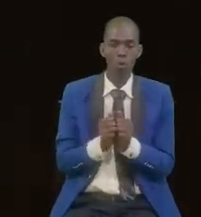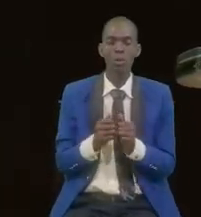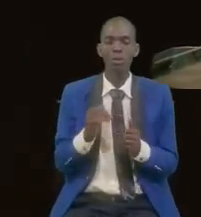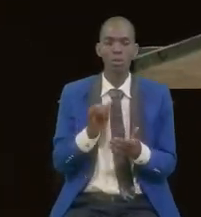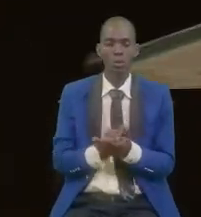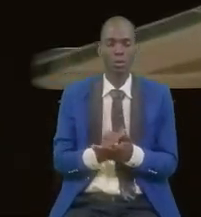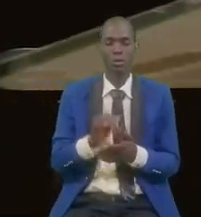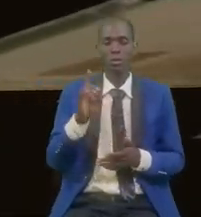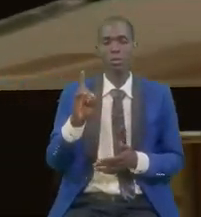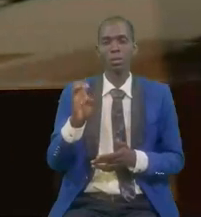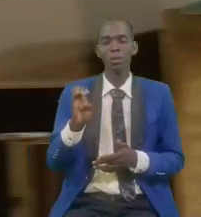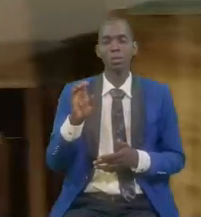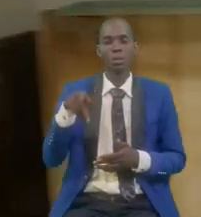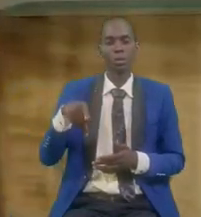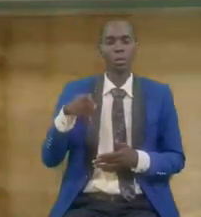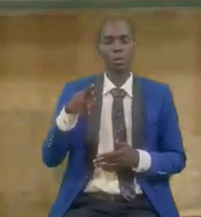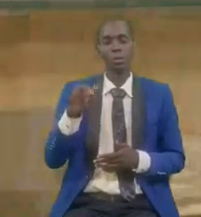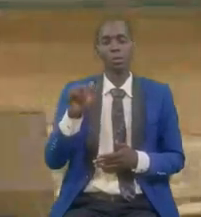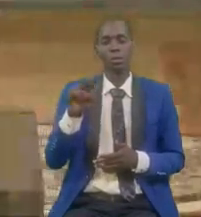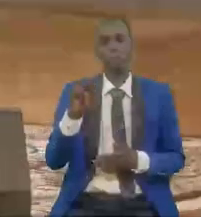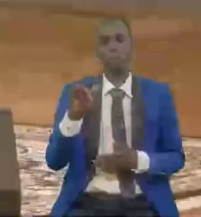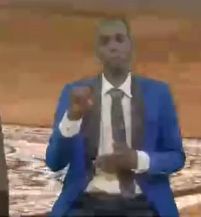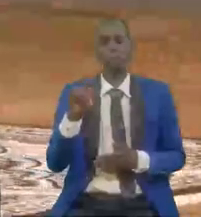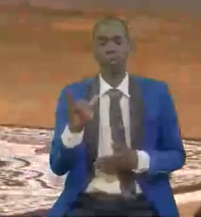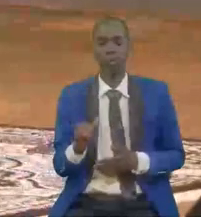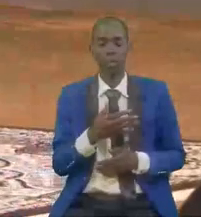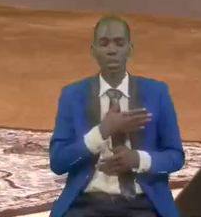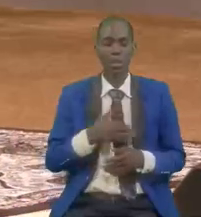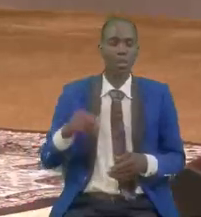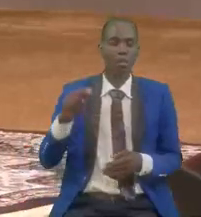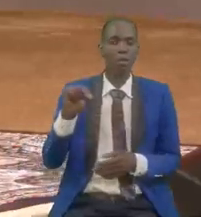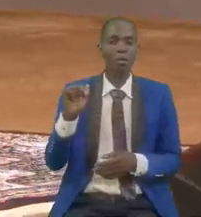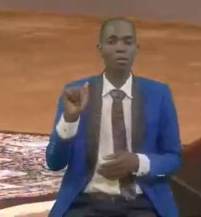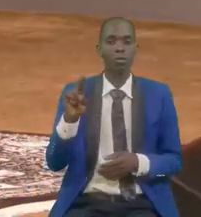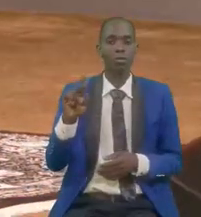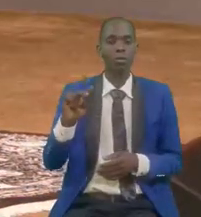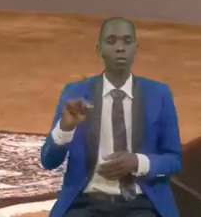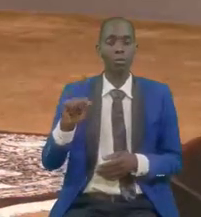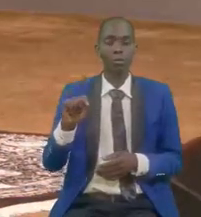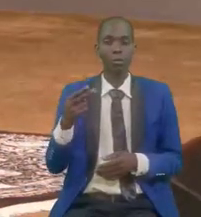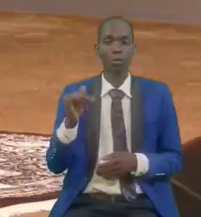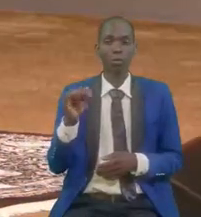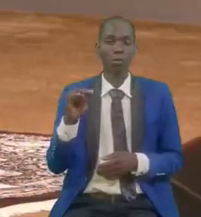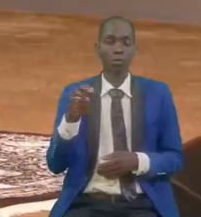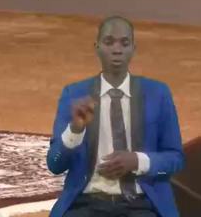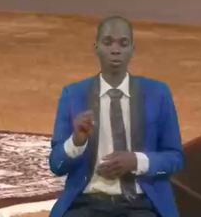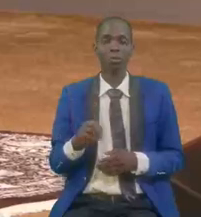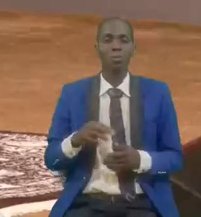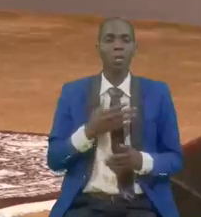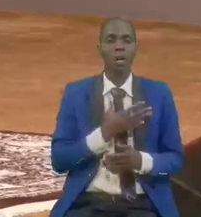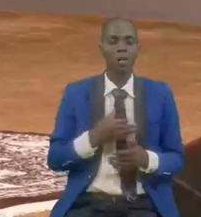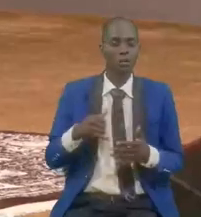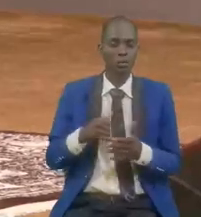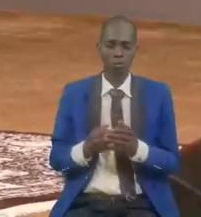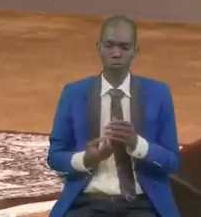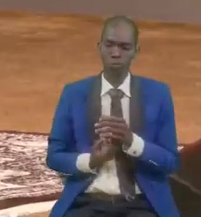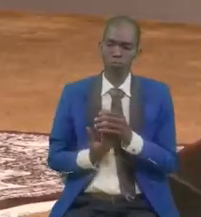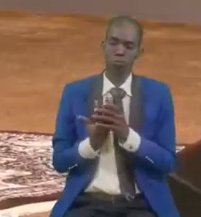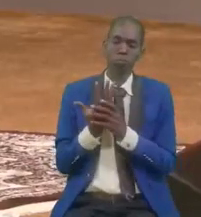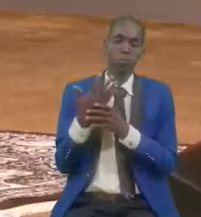malice. Alors, comme on grandit dans la vie, alors la malice ou le mal là